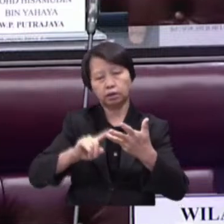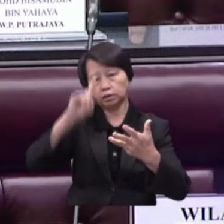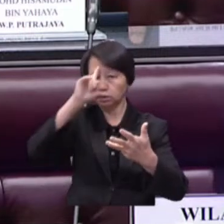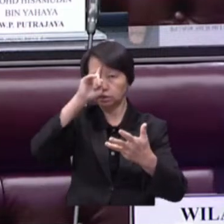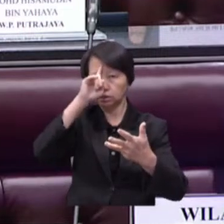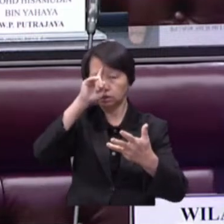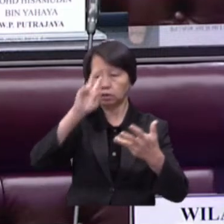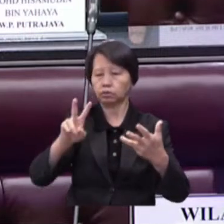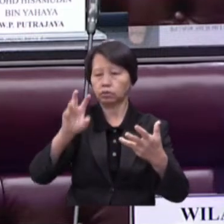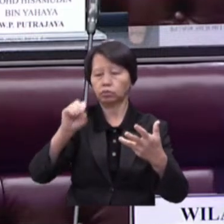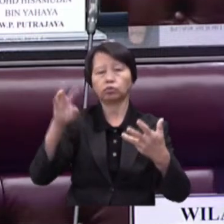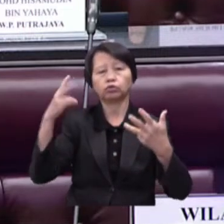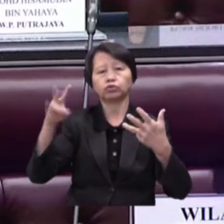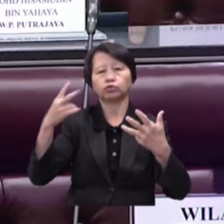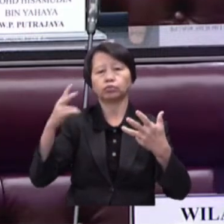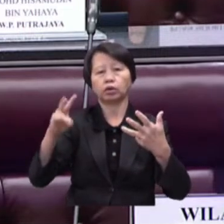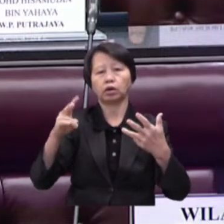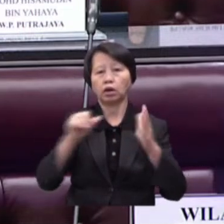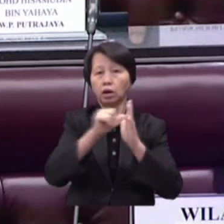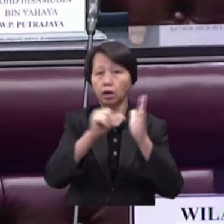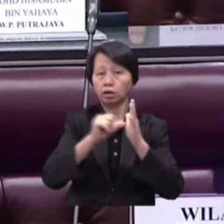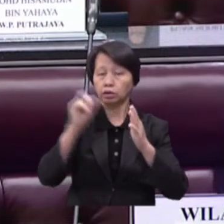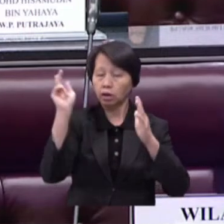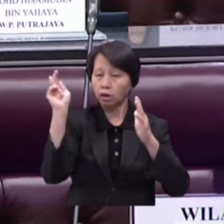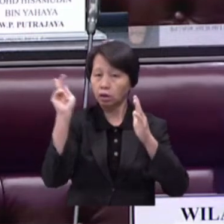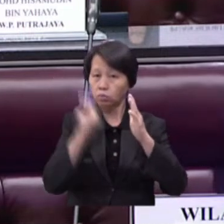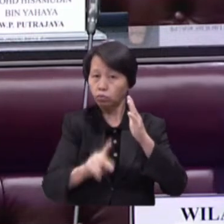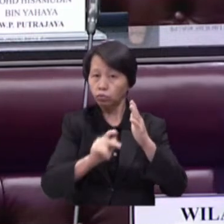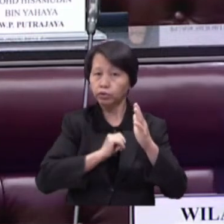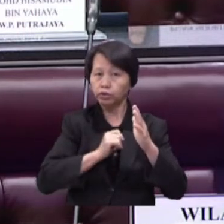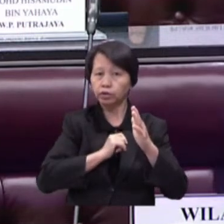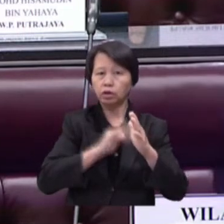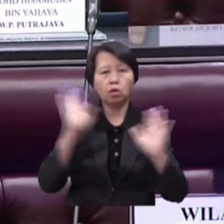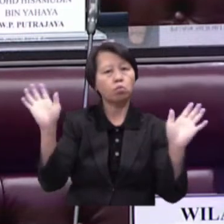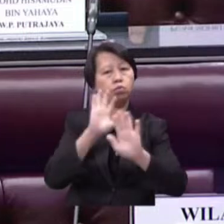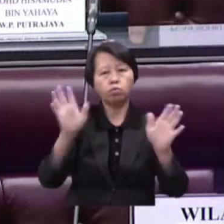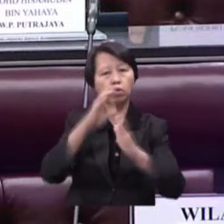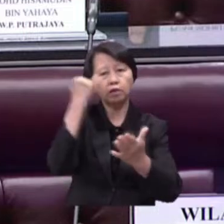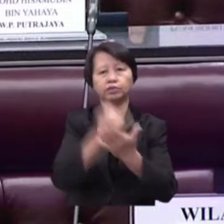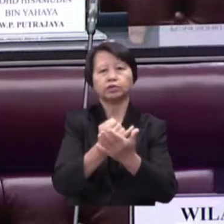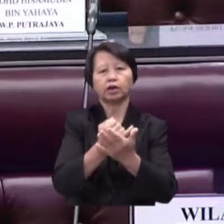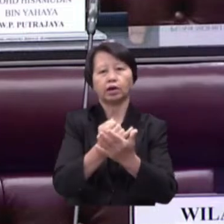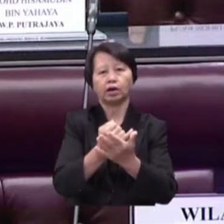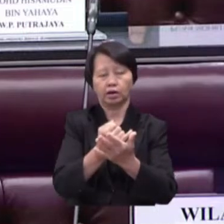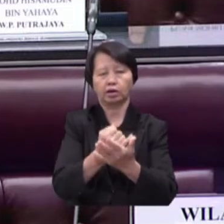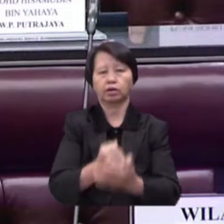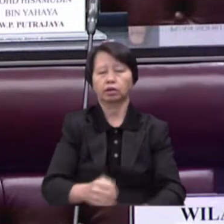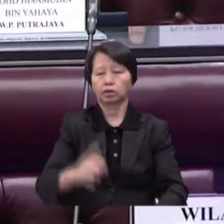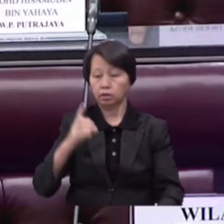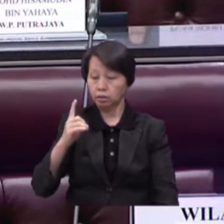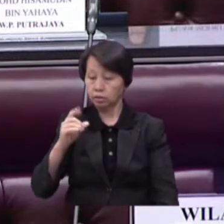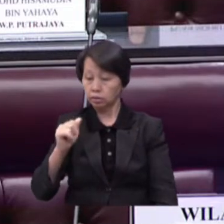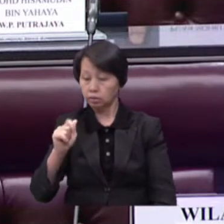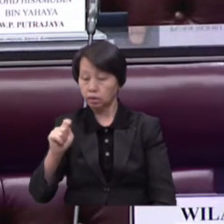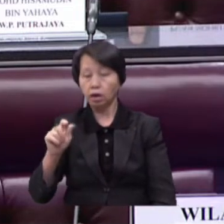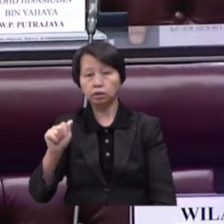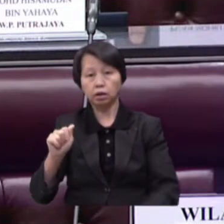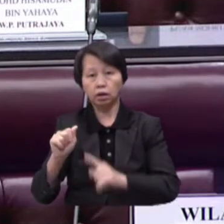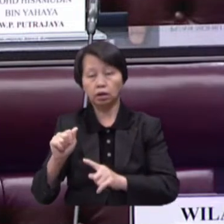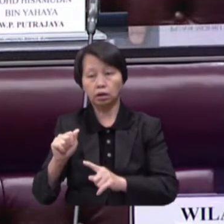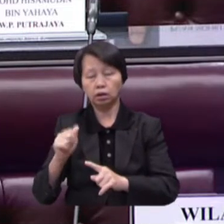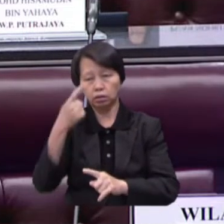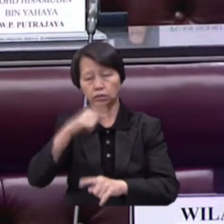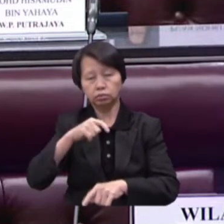2017 data-data dari negara-negara tersebut telah menunjukkan bahwa untuk